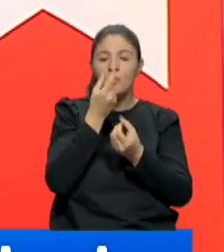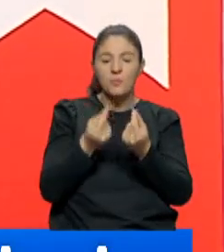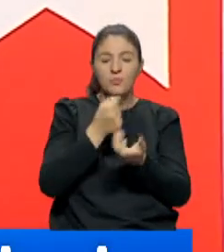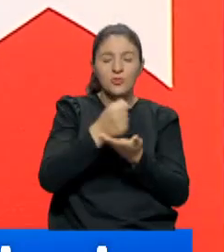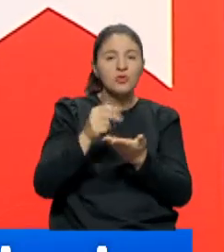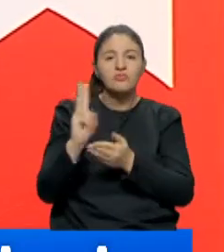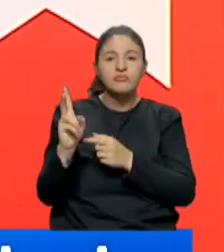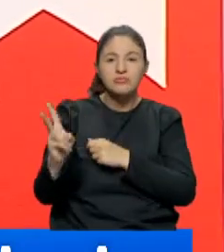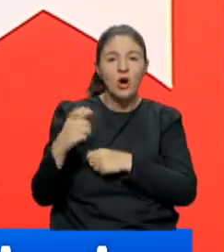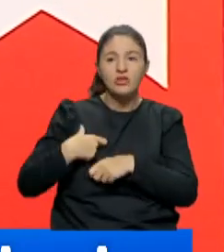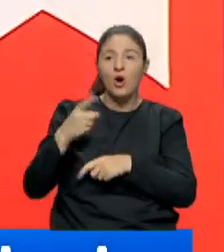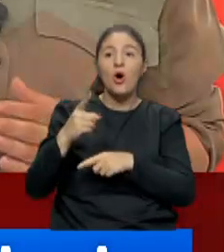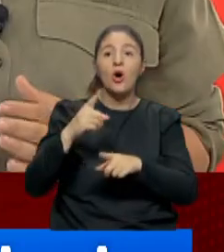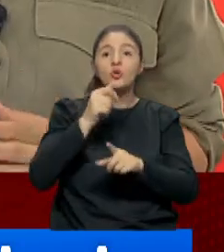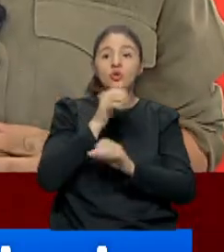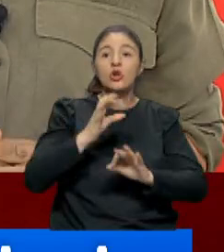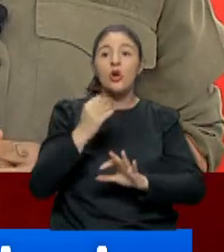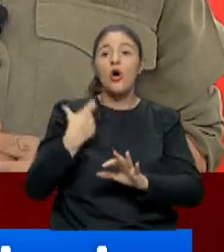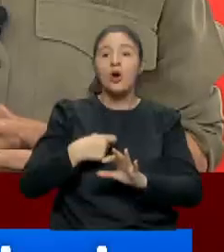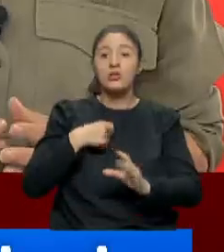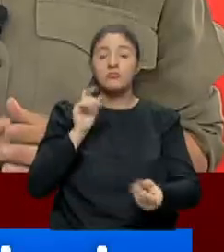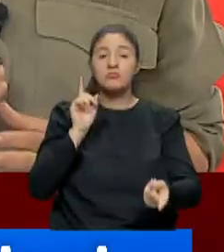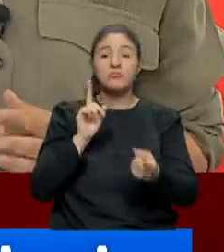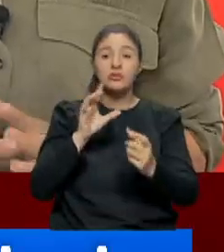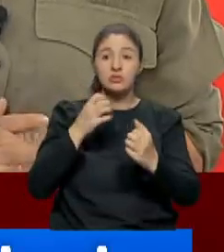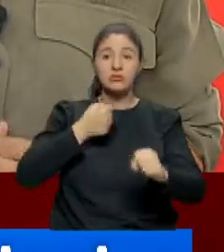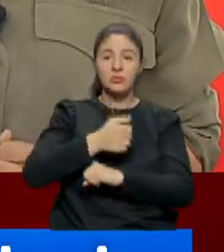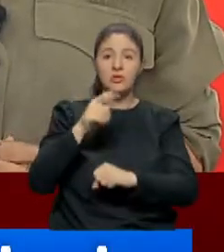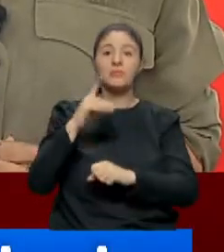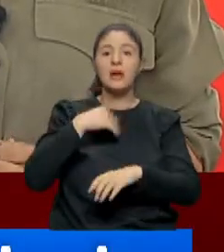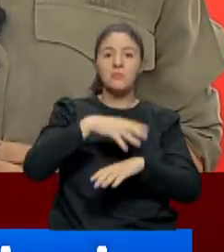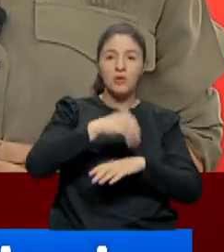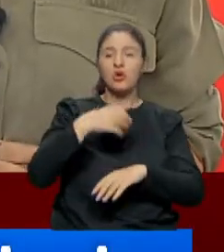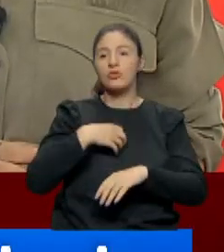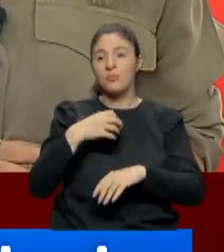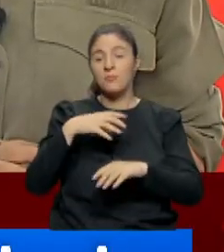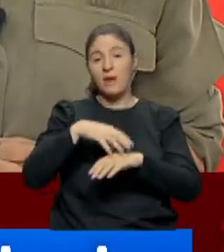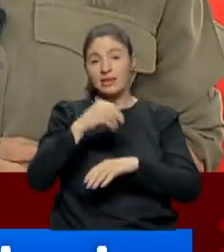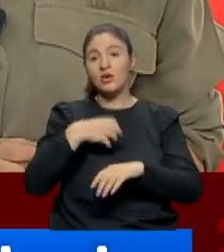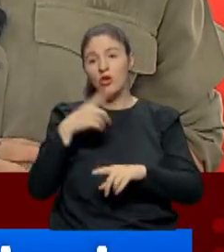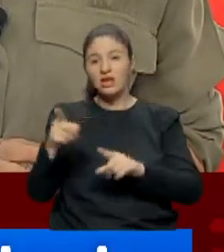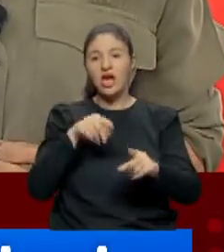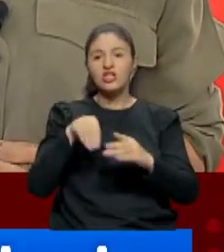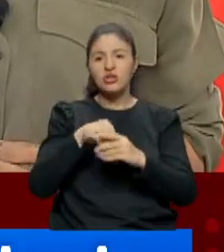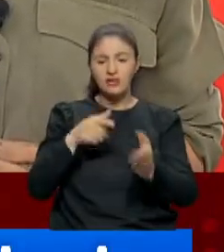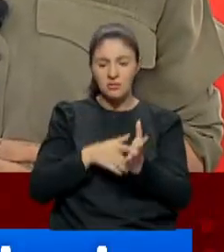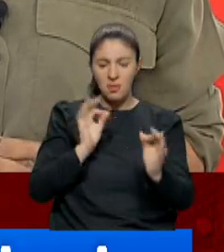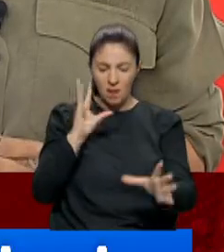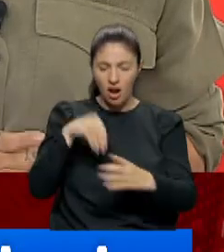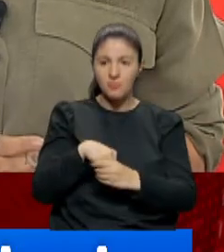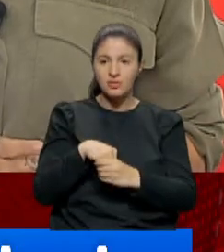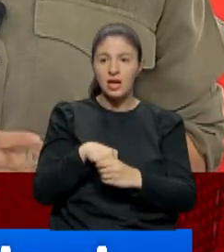eski bir çeşit Dolayısıyla hem Konya'da hem Mardin'de Bu proje yürütürken asla tarımın çok içerisinde olmaya başladık